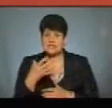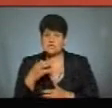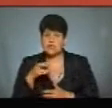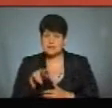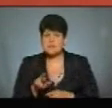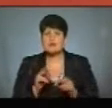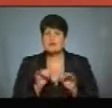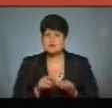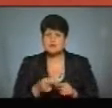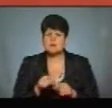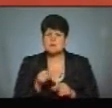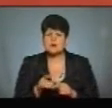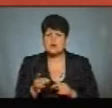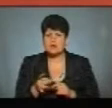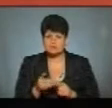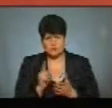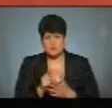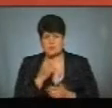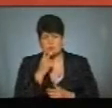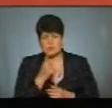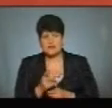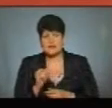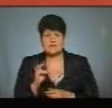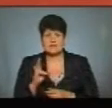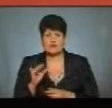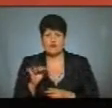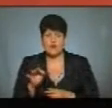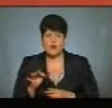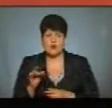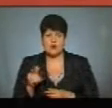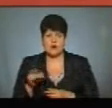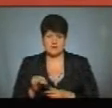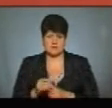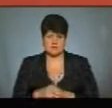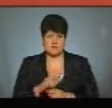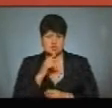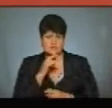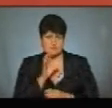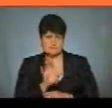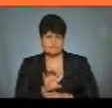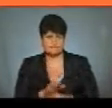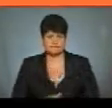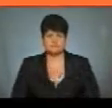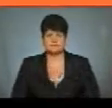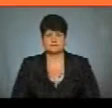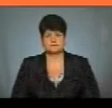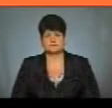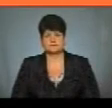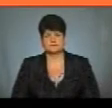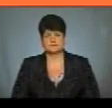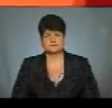Яка процедура цього разу, ми також зараз можемо побачити у інфографіці наших колег із Чернівців.